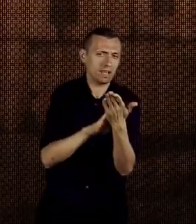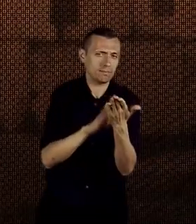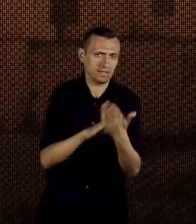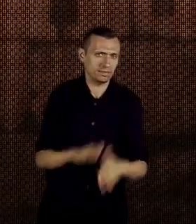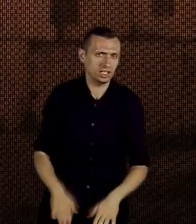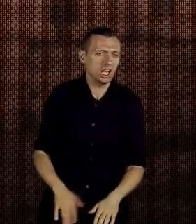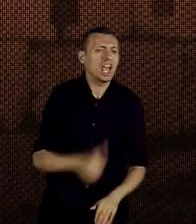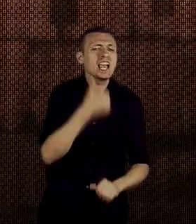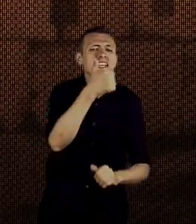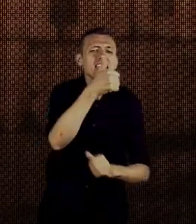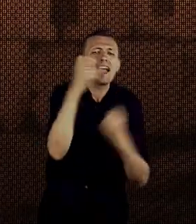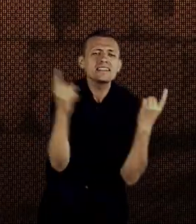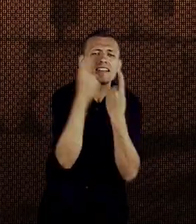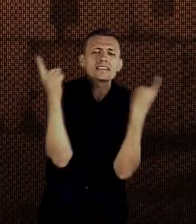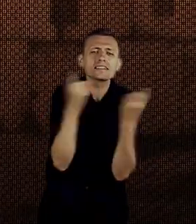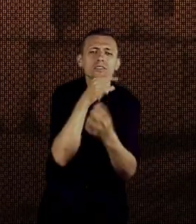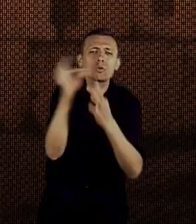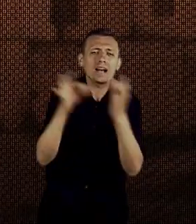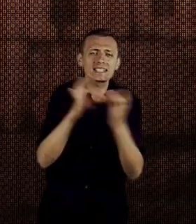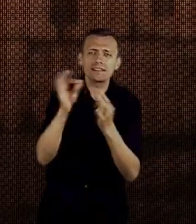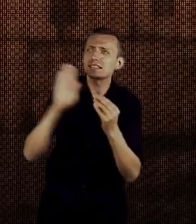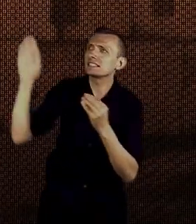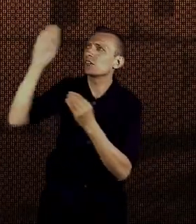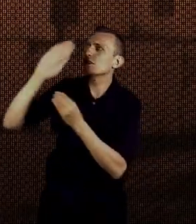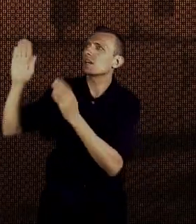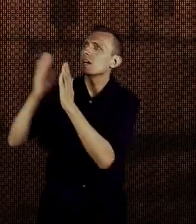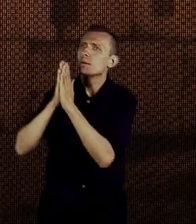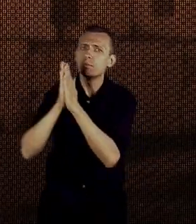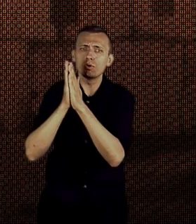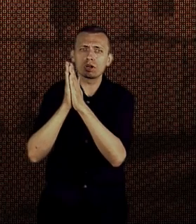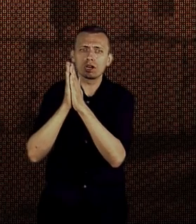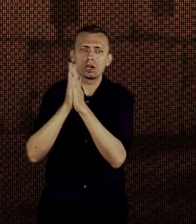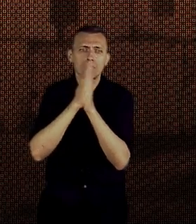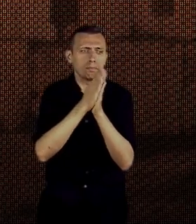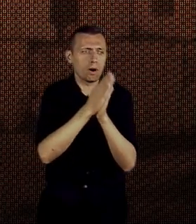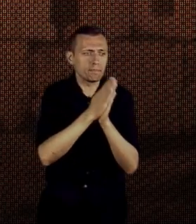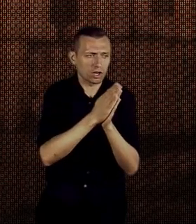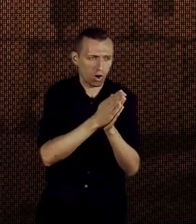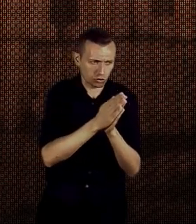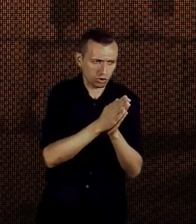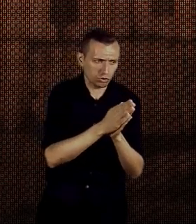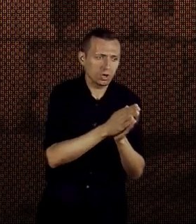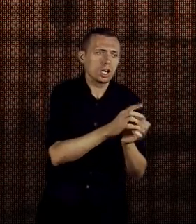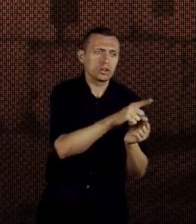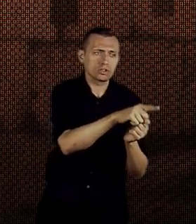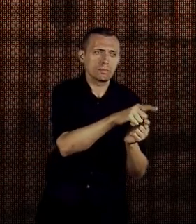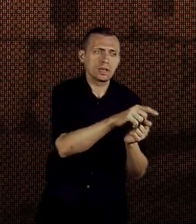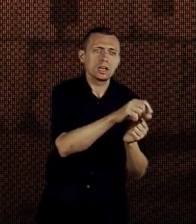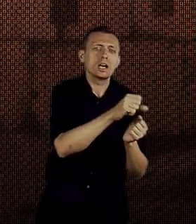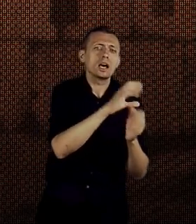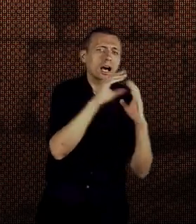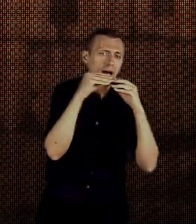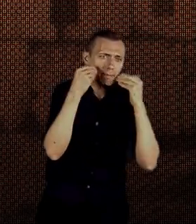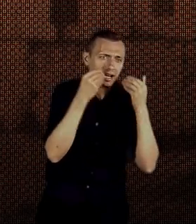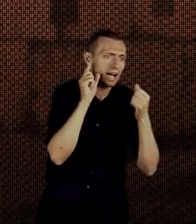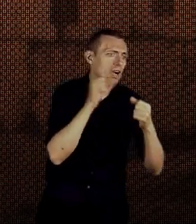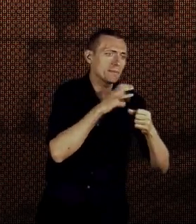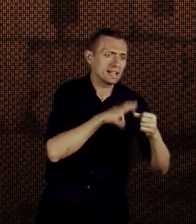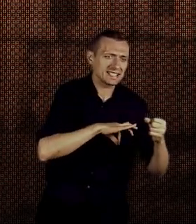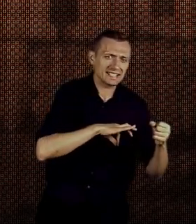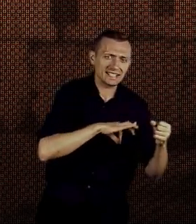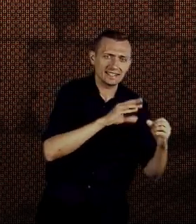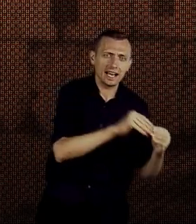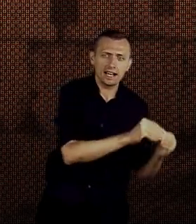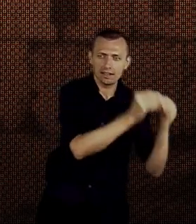Syna, który był spełnieniem Bożej obietnicy. Wiecie, to jest najbardziej